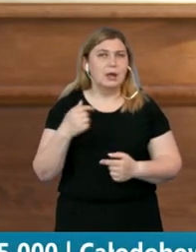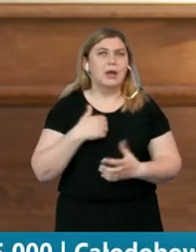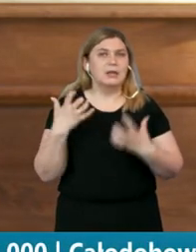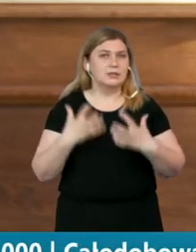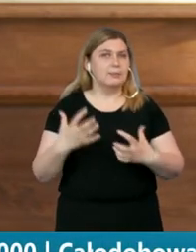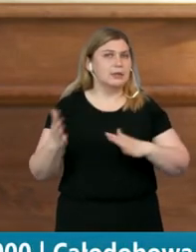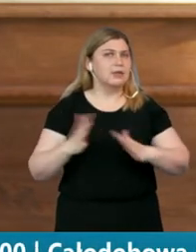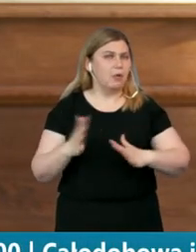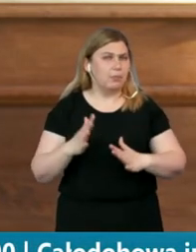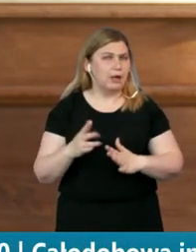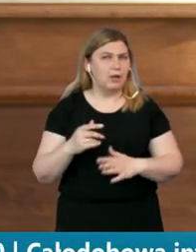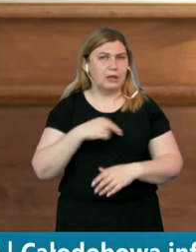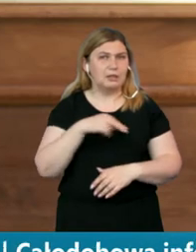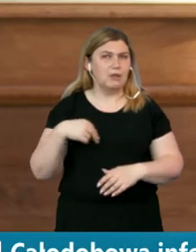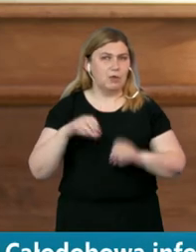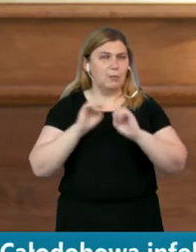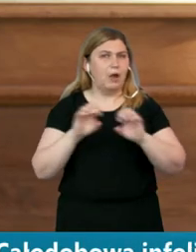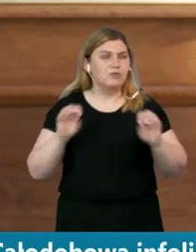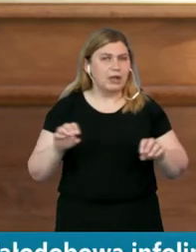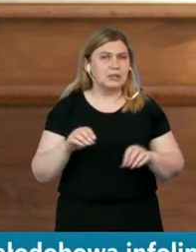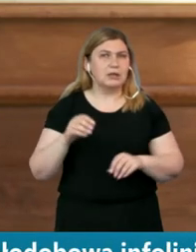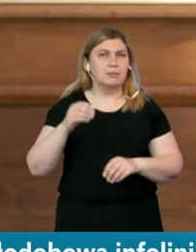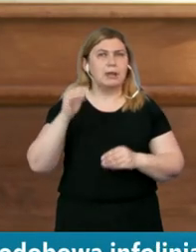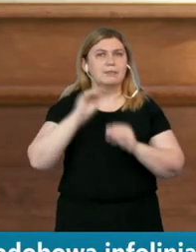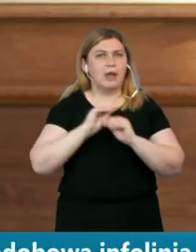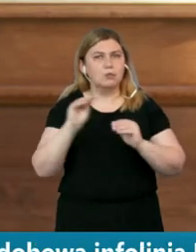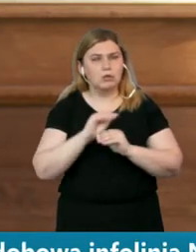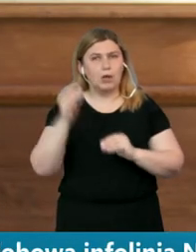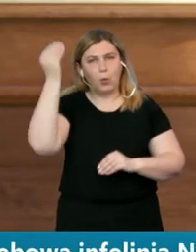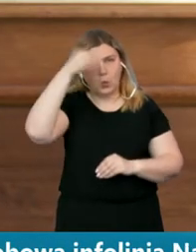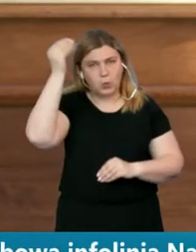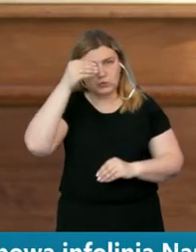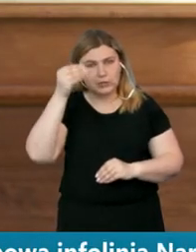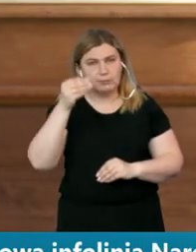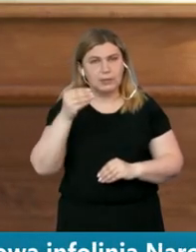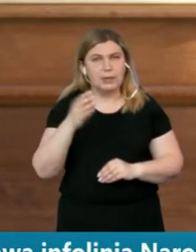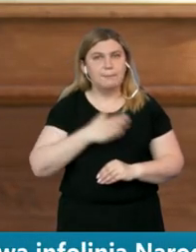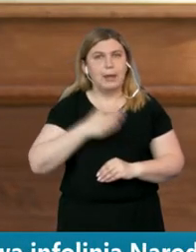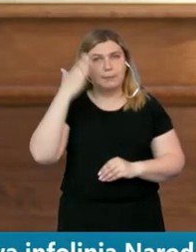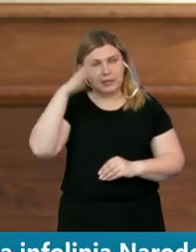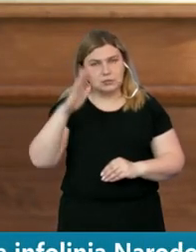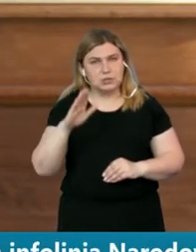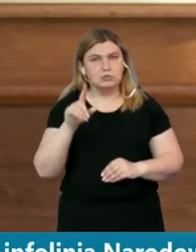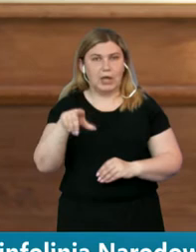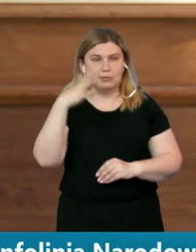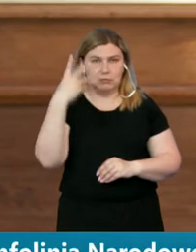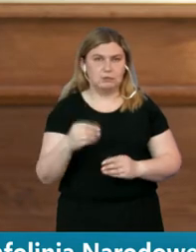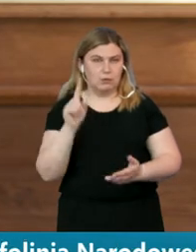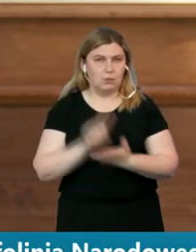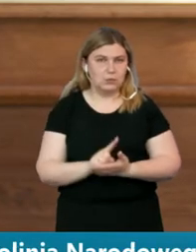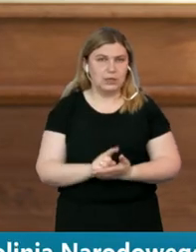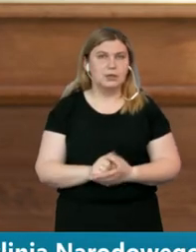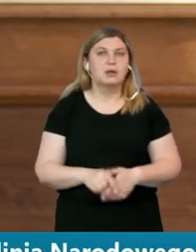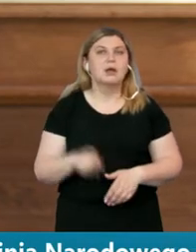zaopiekować naszą oświatą, nauczycielami, uczniami i mam nadzieję, że to się na jesieni powiedzie.